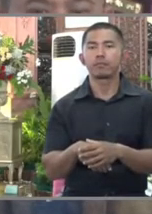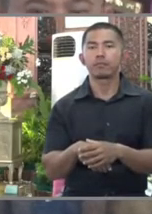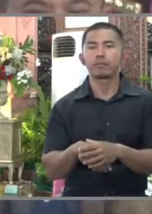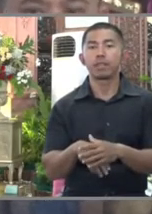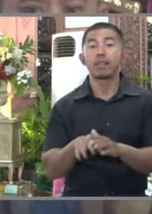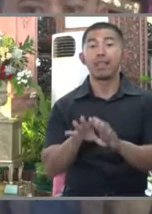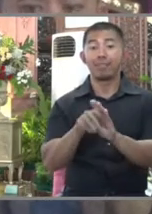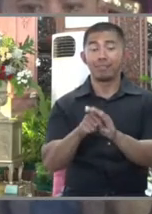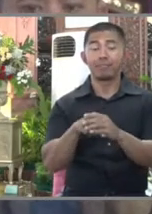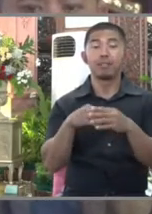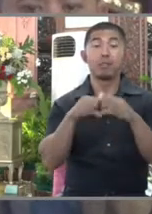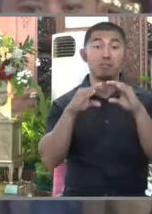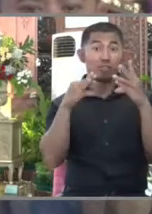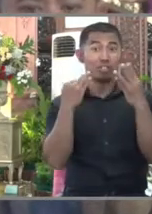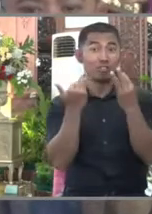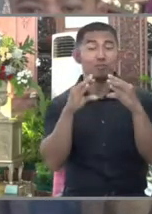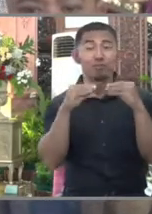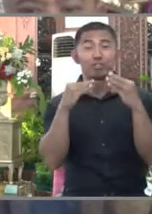musrenbang